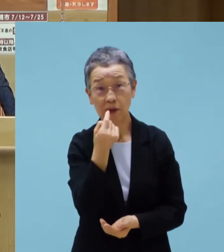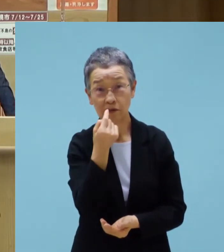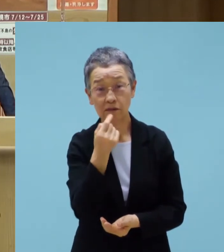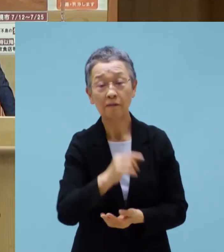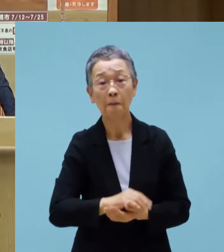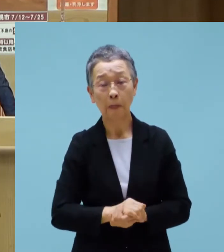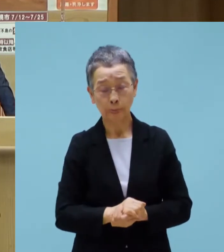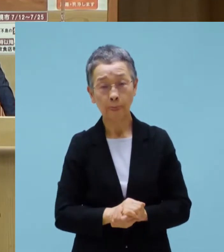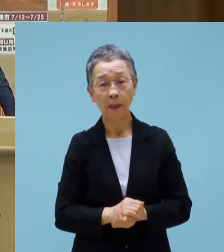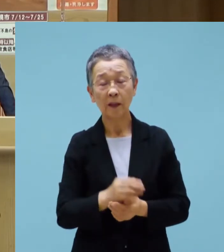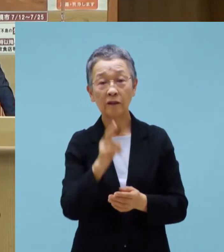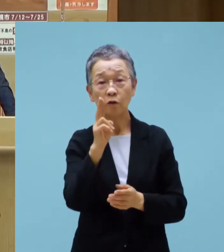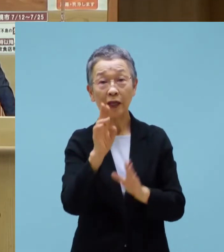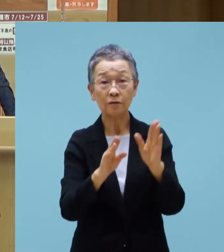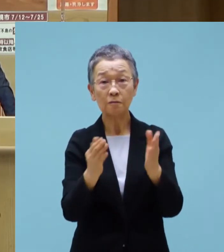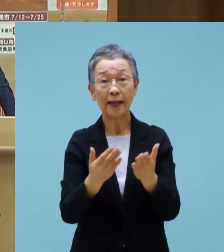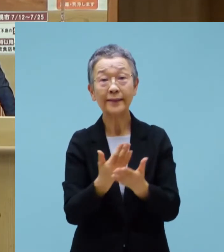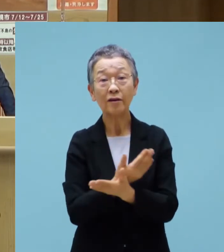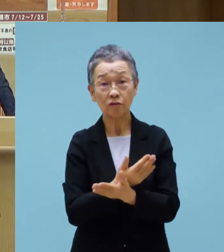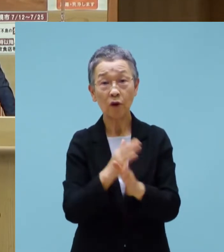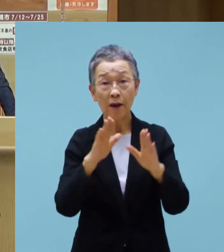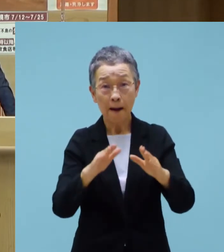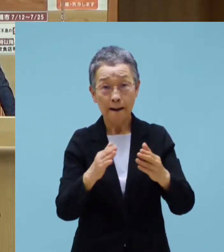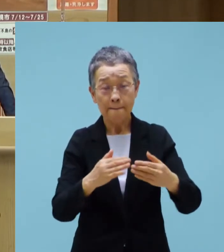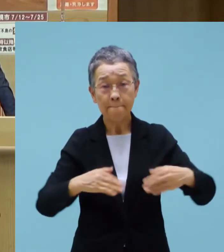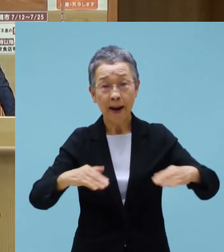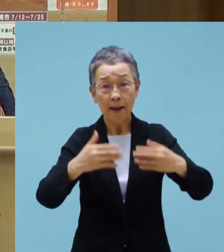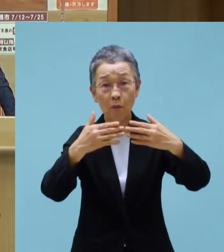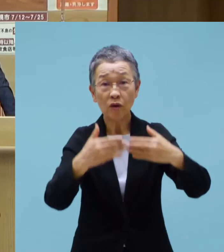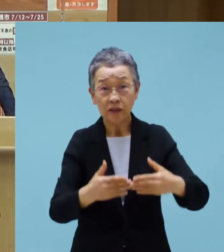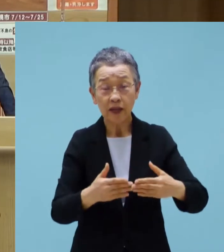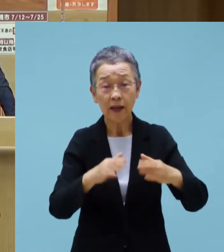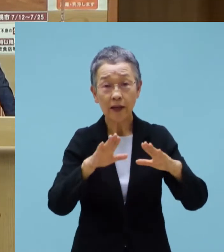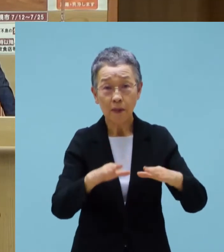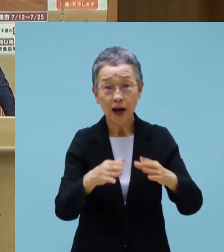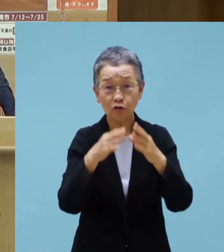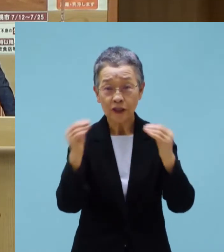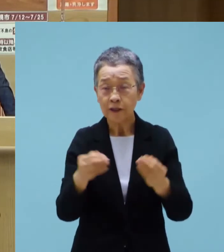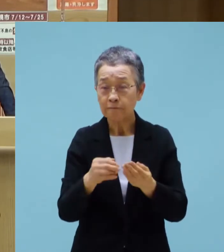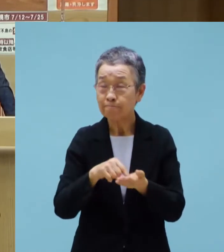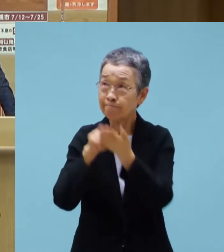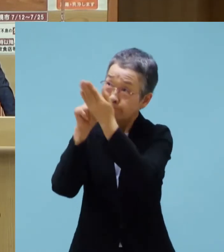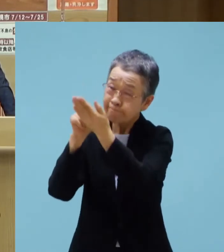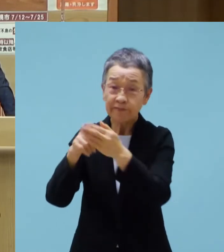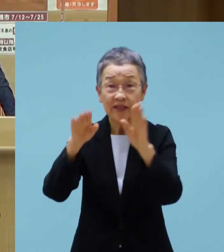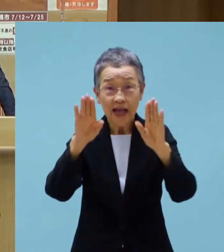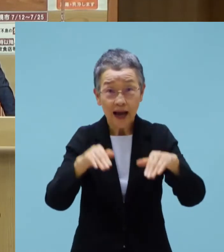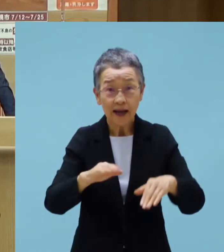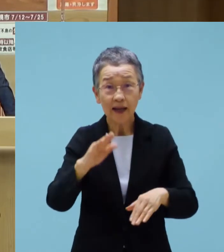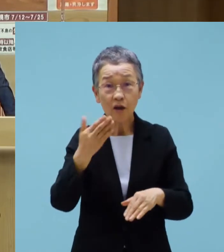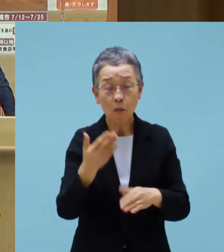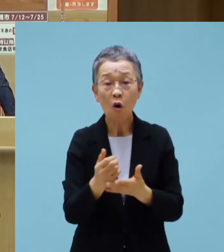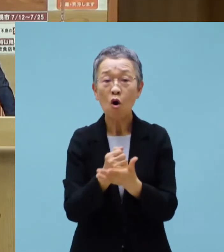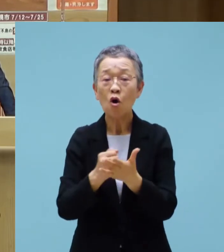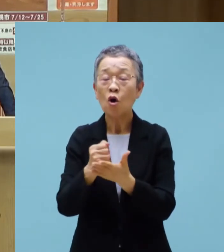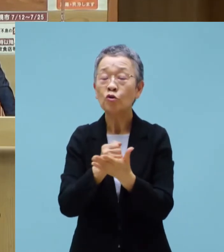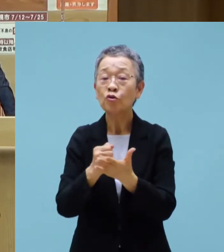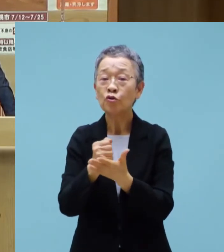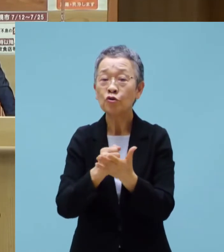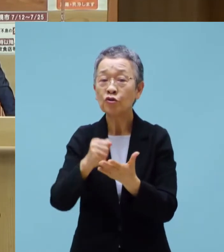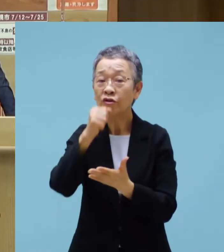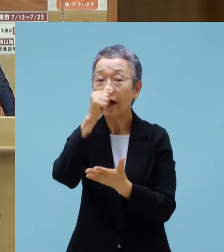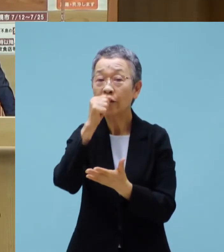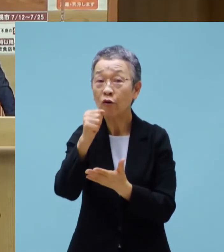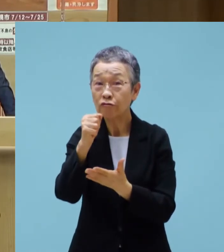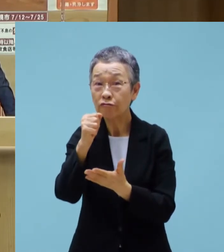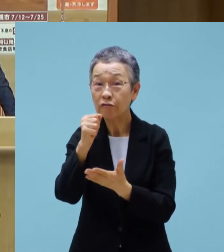とそういう今マンボウの話が、手を挙げられ国に要請されたけれども、運が良くというか状況が